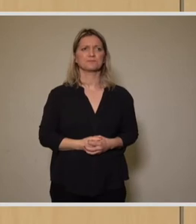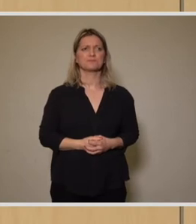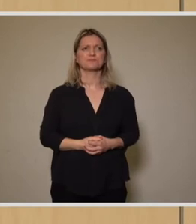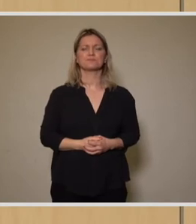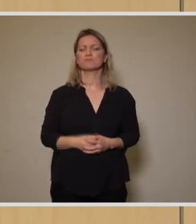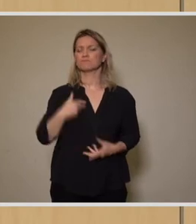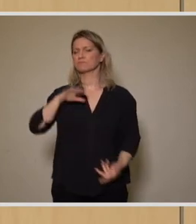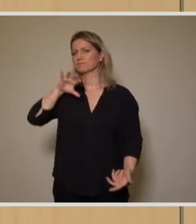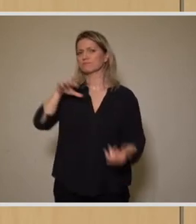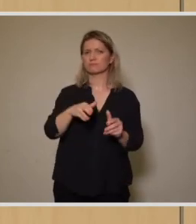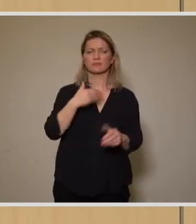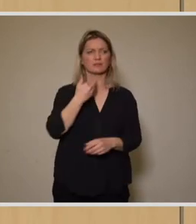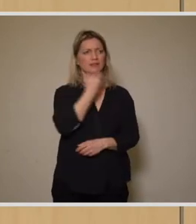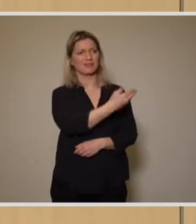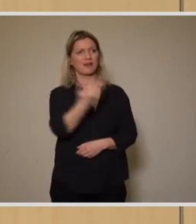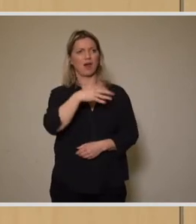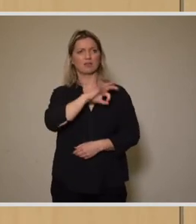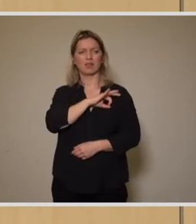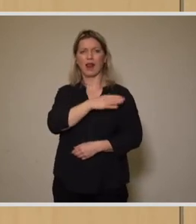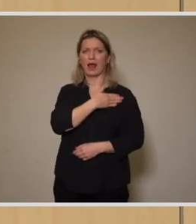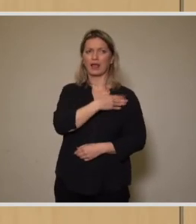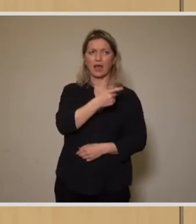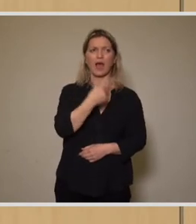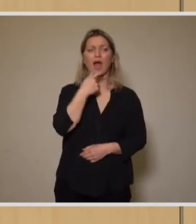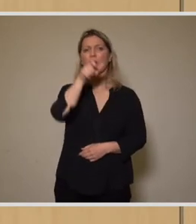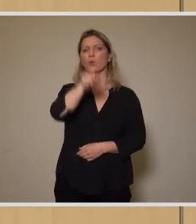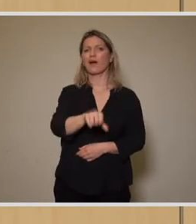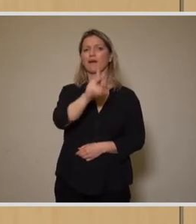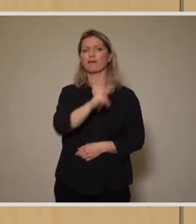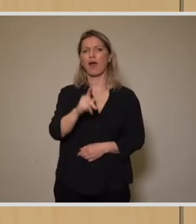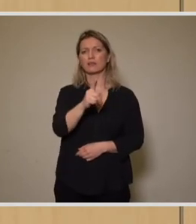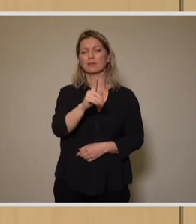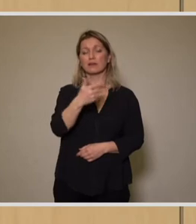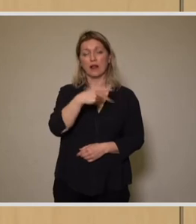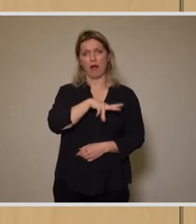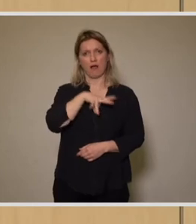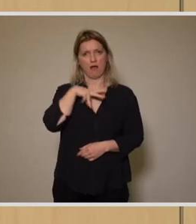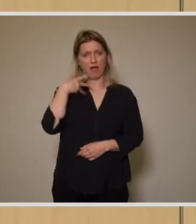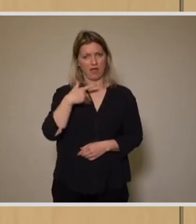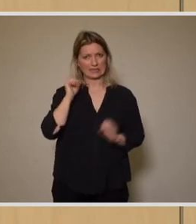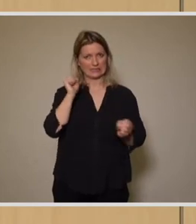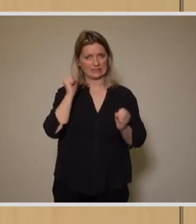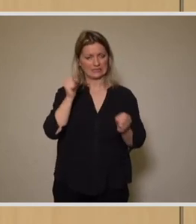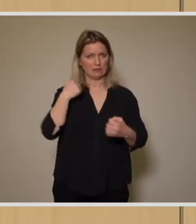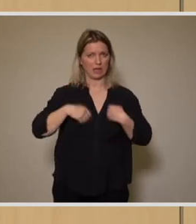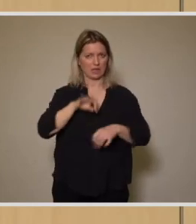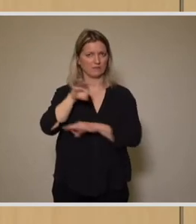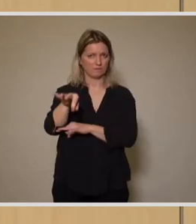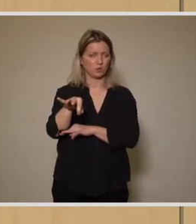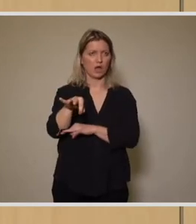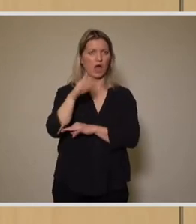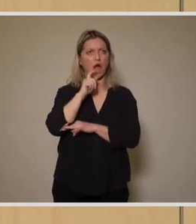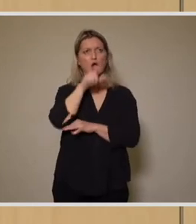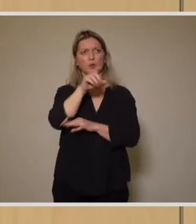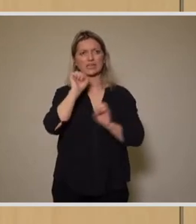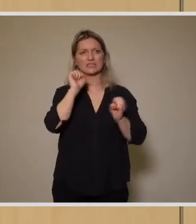Zunächst nochmal zusammenfassend mein Dank an die Linke, mein Dank auch vor allen Dingen an Kati, die sich ganz lange für das Bad engagiert und an die Bürgerinitiative,